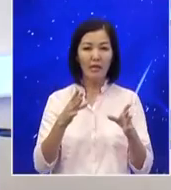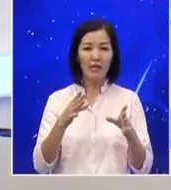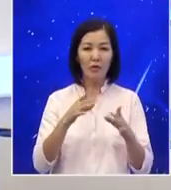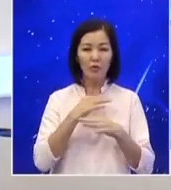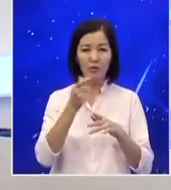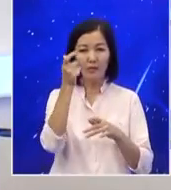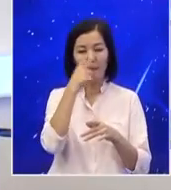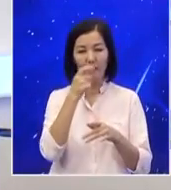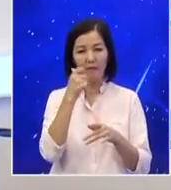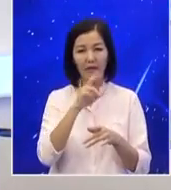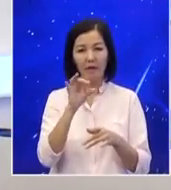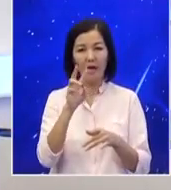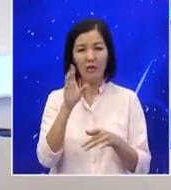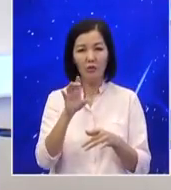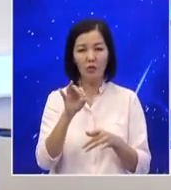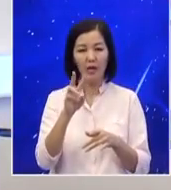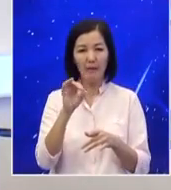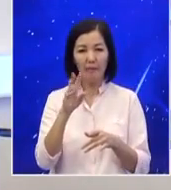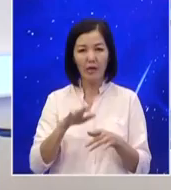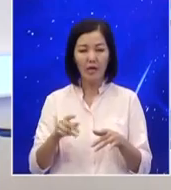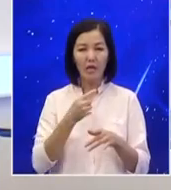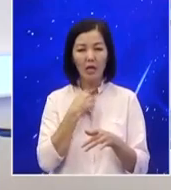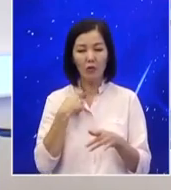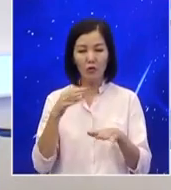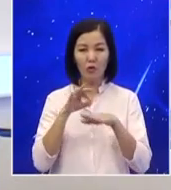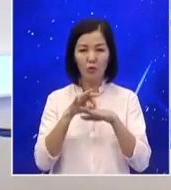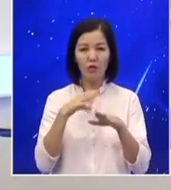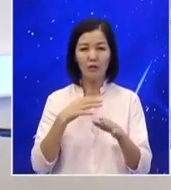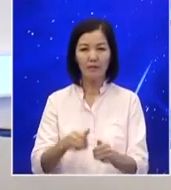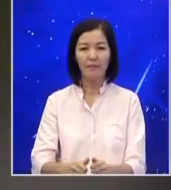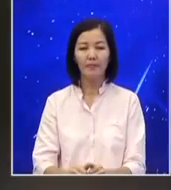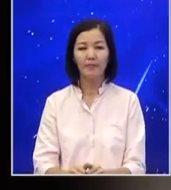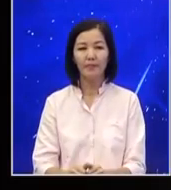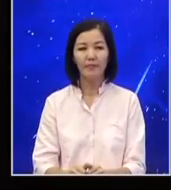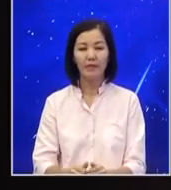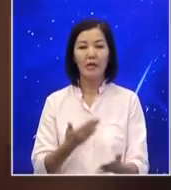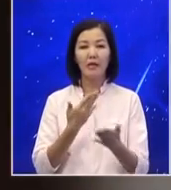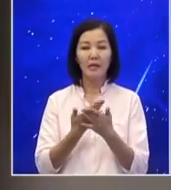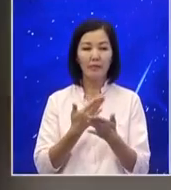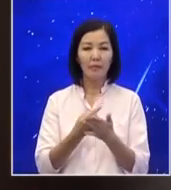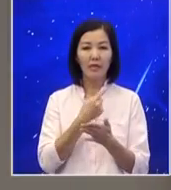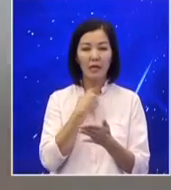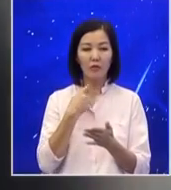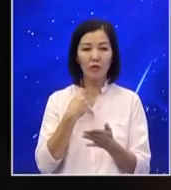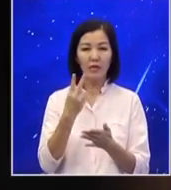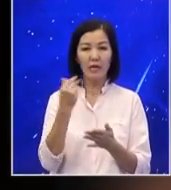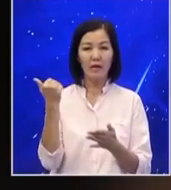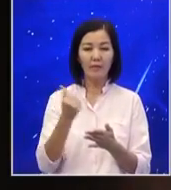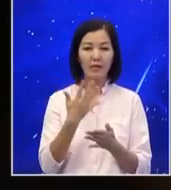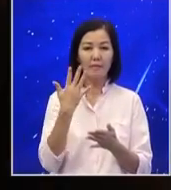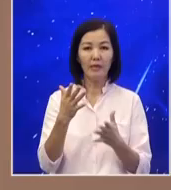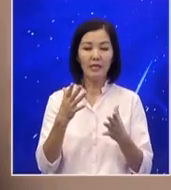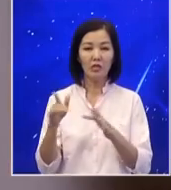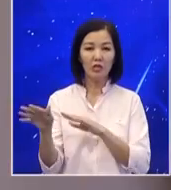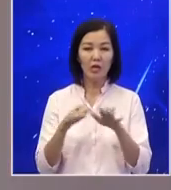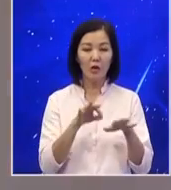бөлігі Панфилов, Ақсу, Райымбек аудандары мен Талдықорғанда өткен. Мәселен, бір ғана Талдықорғанда екі аптада 5 мерекелік